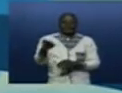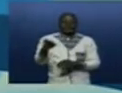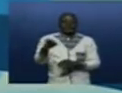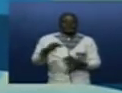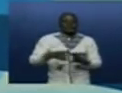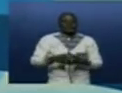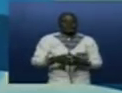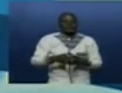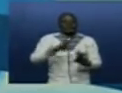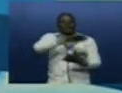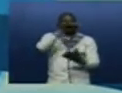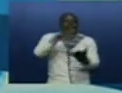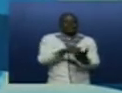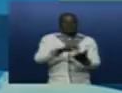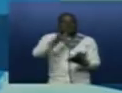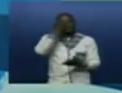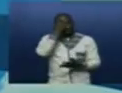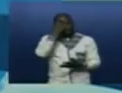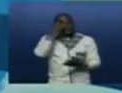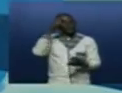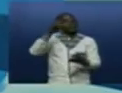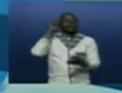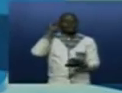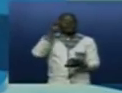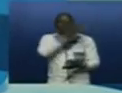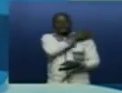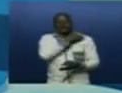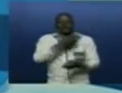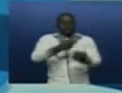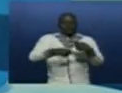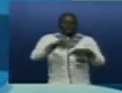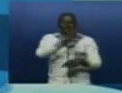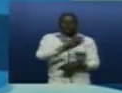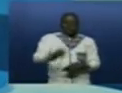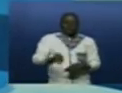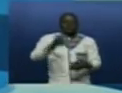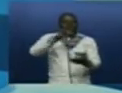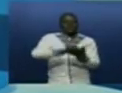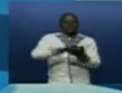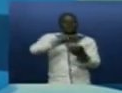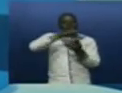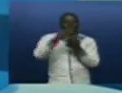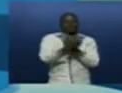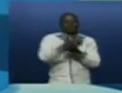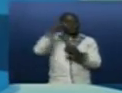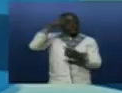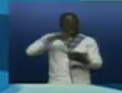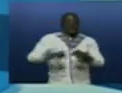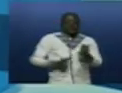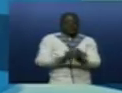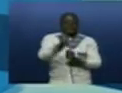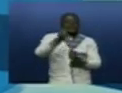Au Centre de gouvernance démocratique, et là nous revenons à Ouagadougou, c'est autour d'un livre que s'est déroulé le dialogue